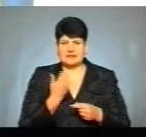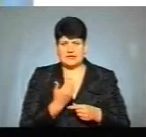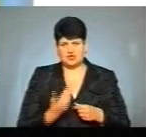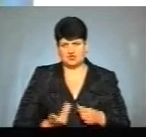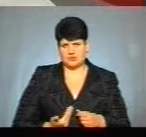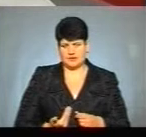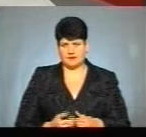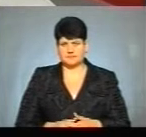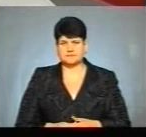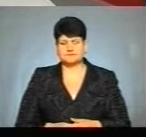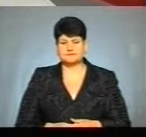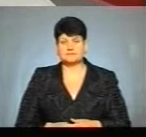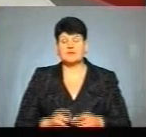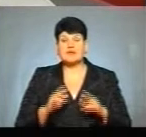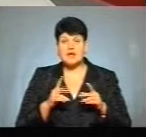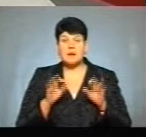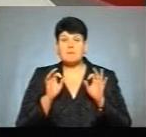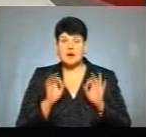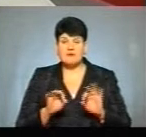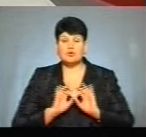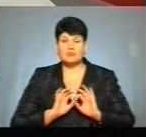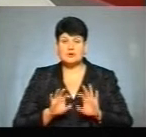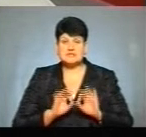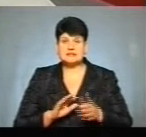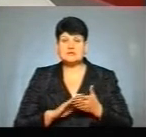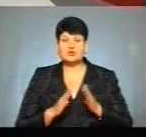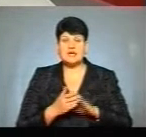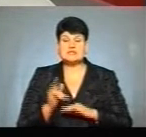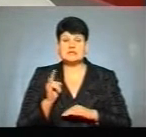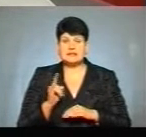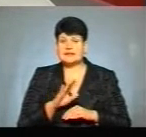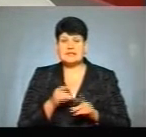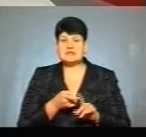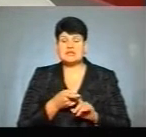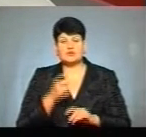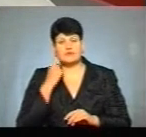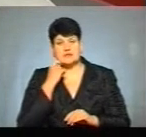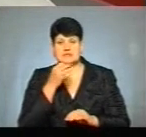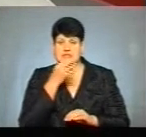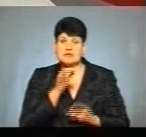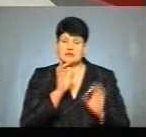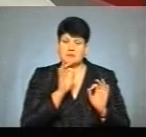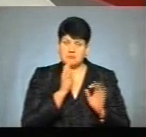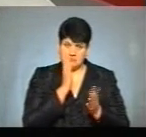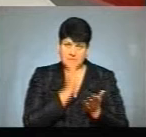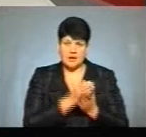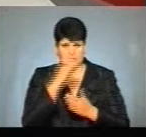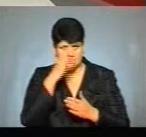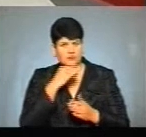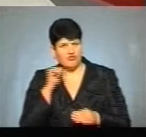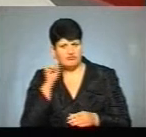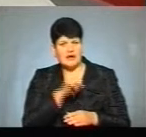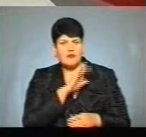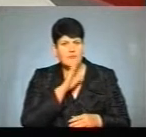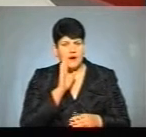життєві. Як от правильно пояснити ситуацію дитині, незалежно від віку? Чи сказати прямо так, як є, там, тато вдарив маму, чи мама